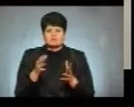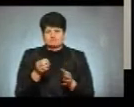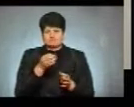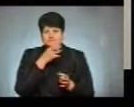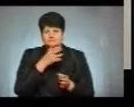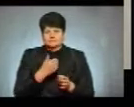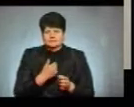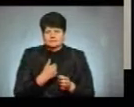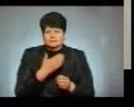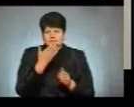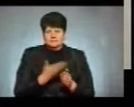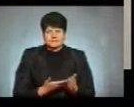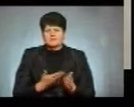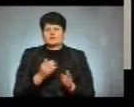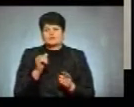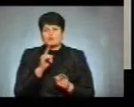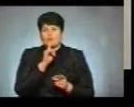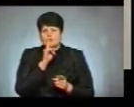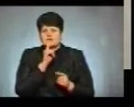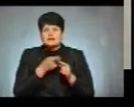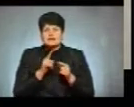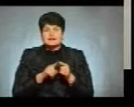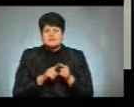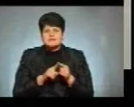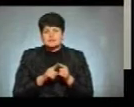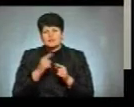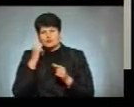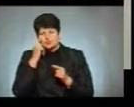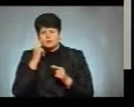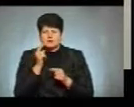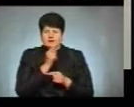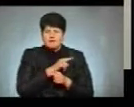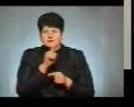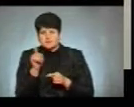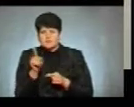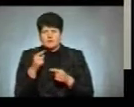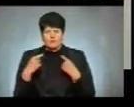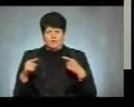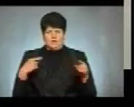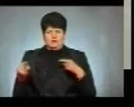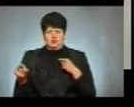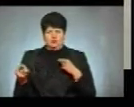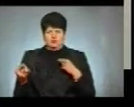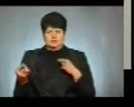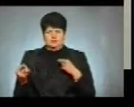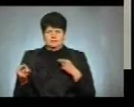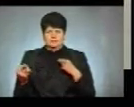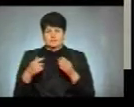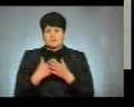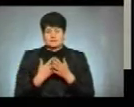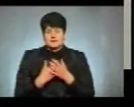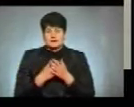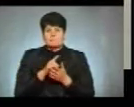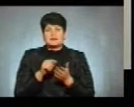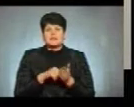моє мовчання інтерпретують на Сході і на Заході зовсім по-іншому. Скажімо,